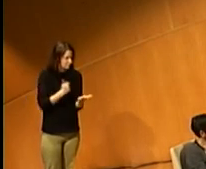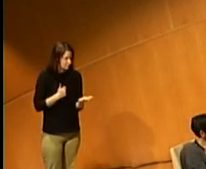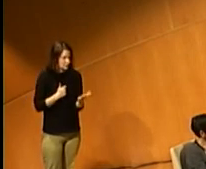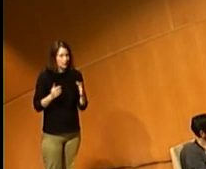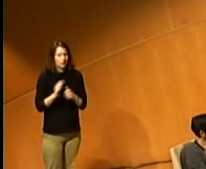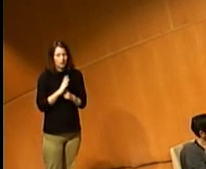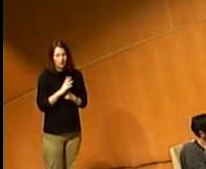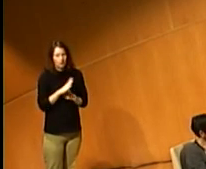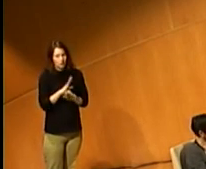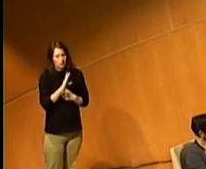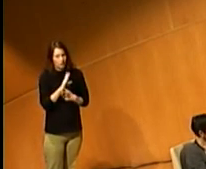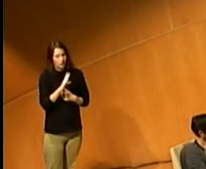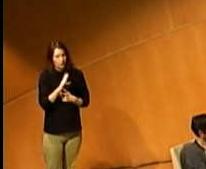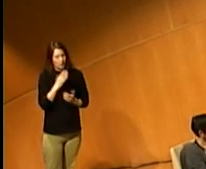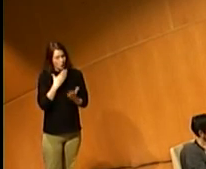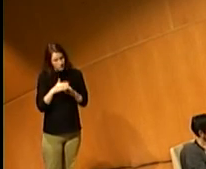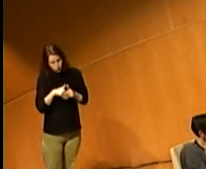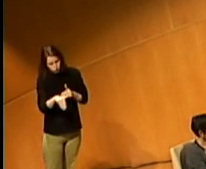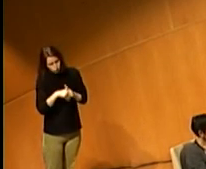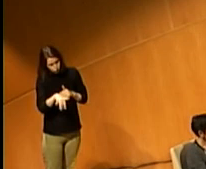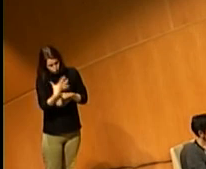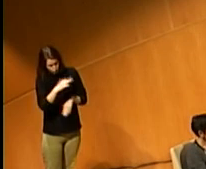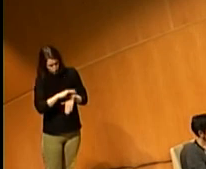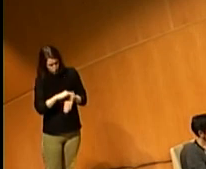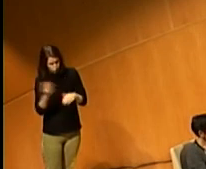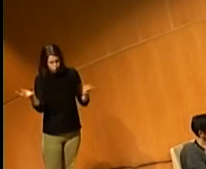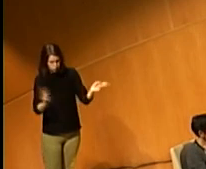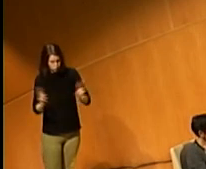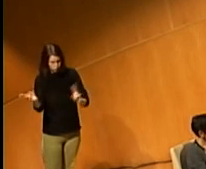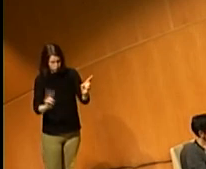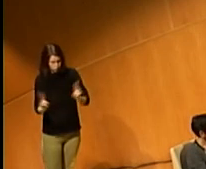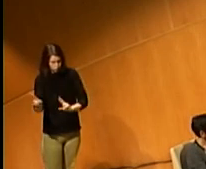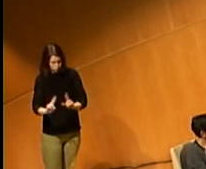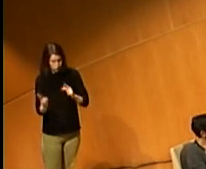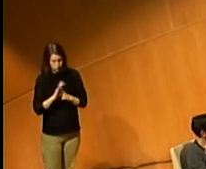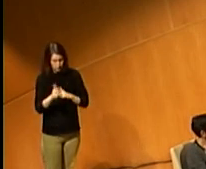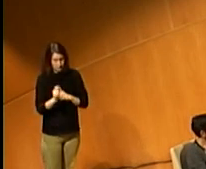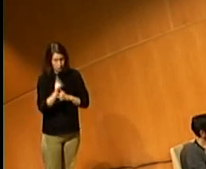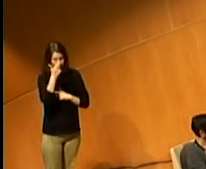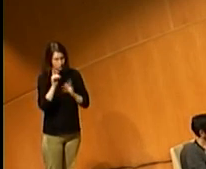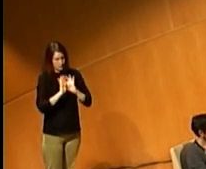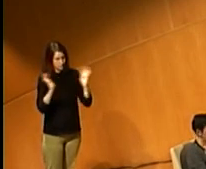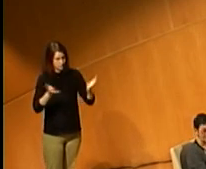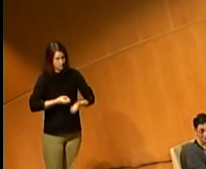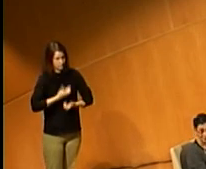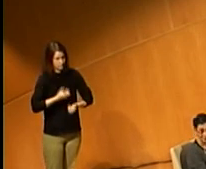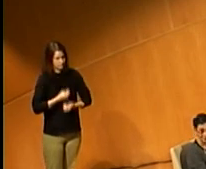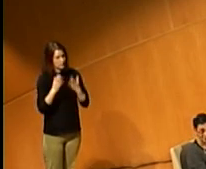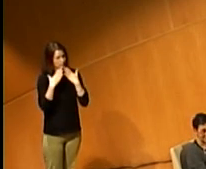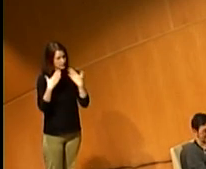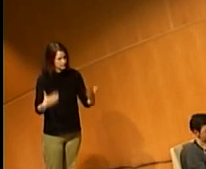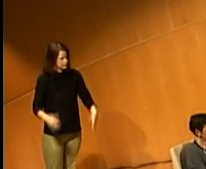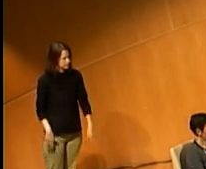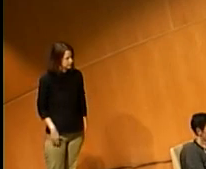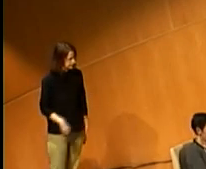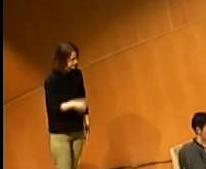On se donne rendez-vous dans un petit quart d'heure pour la deuxième table ronde. Merci à vous.